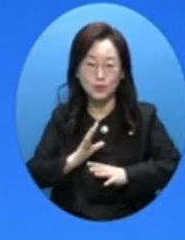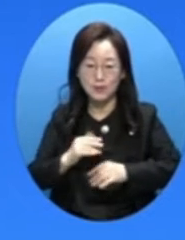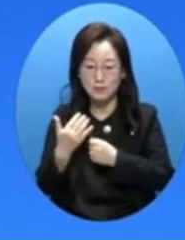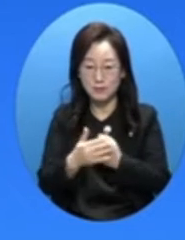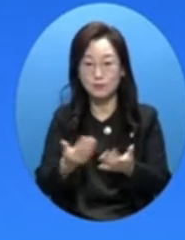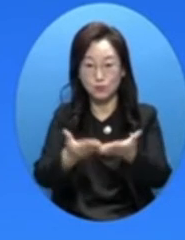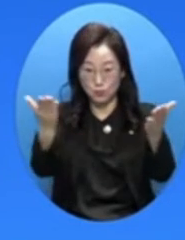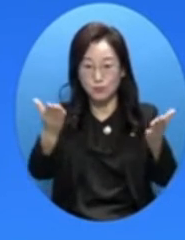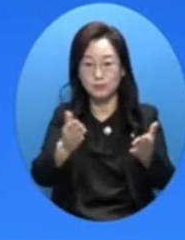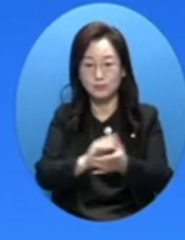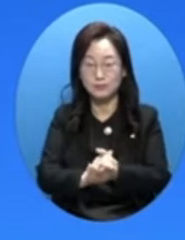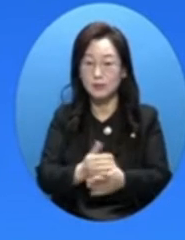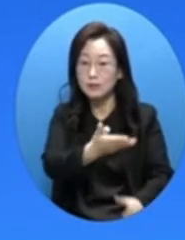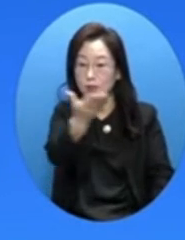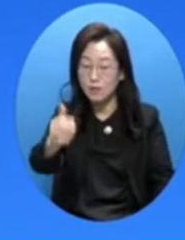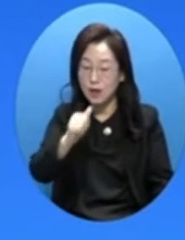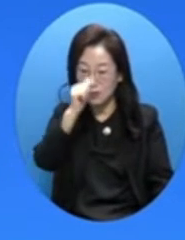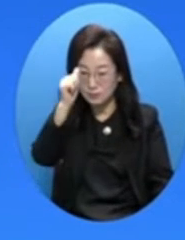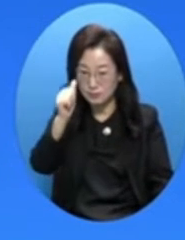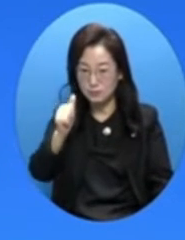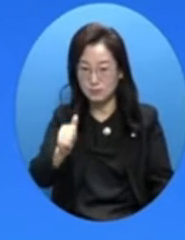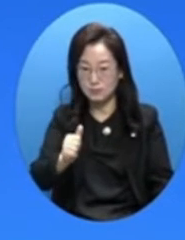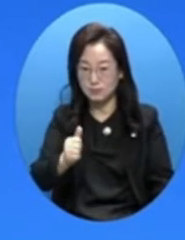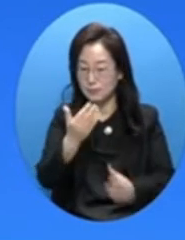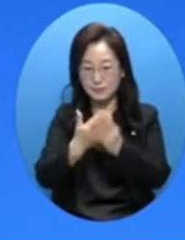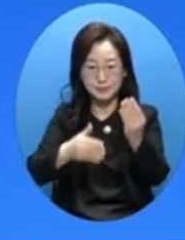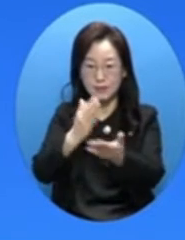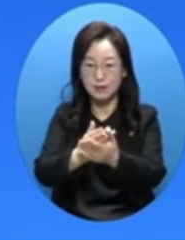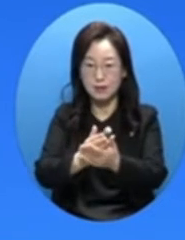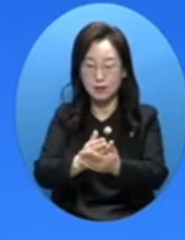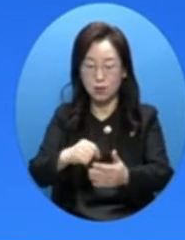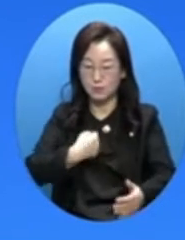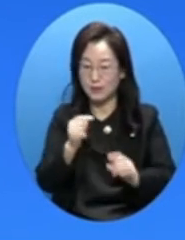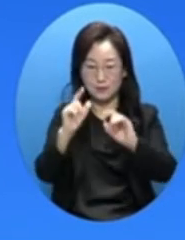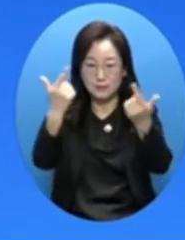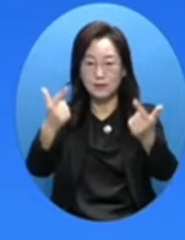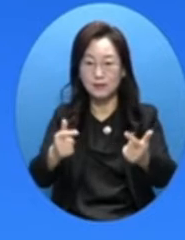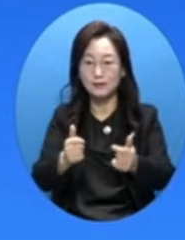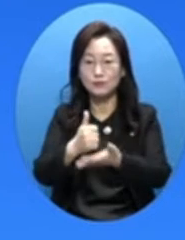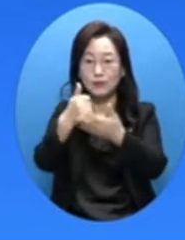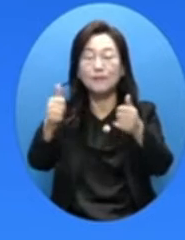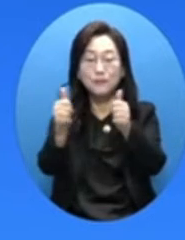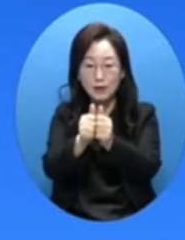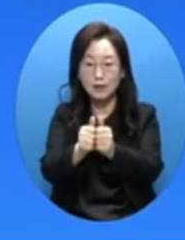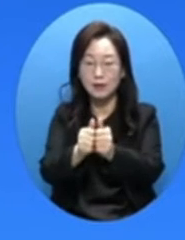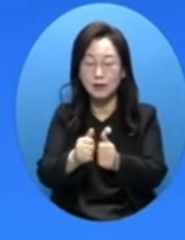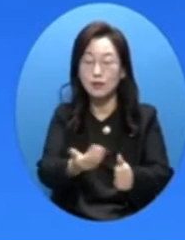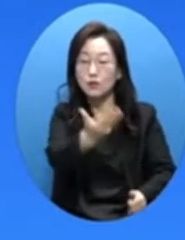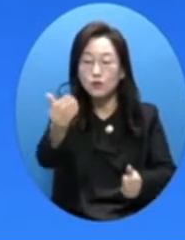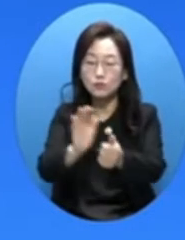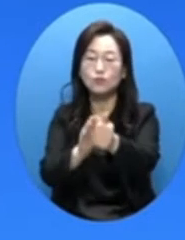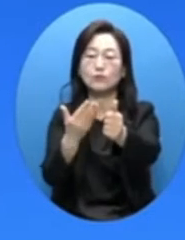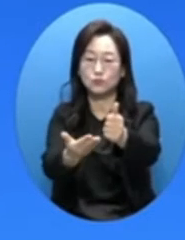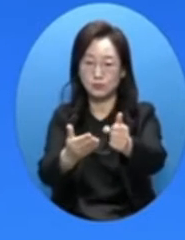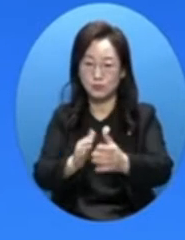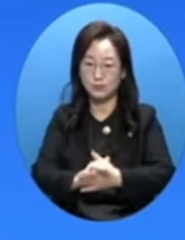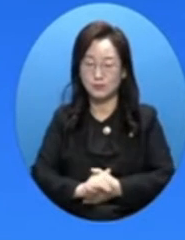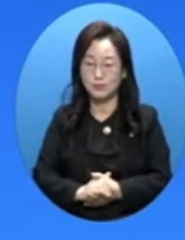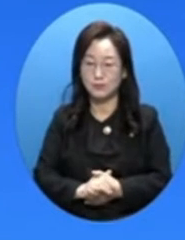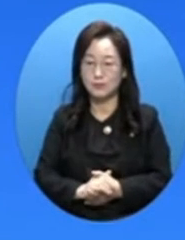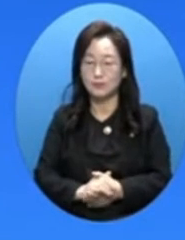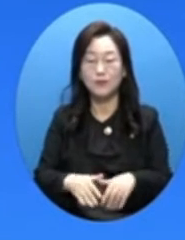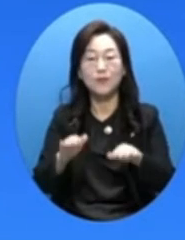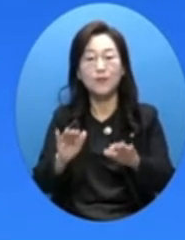계십니다. 여러분 절대 낙심하지 마십시오. 여러분 절대 혼자가 아닙니다. 주님이 함께 하십니다. 주님이 여러분을 도우십니다.